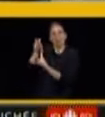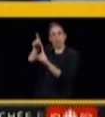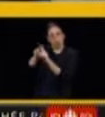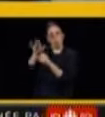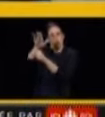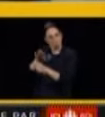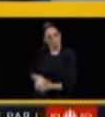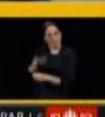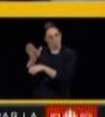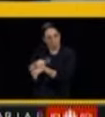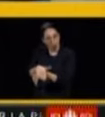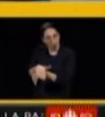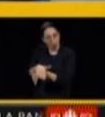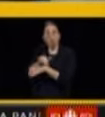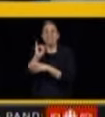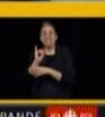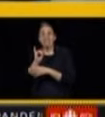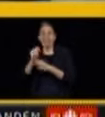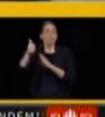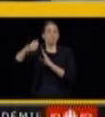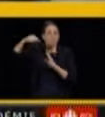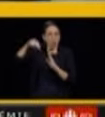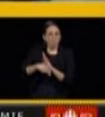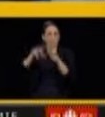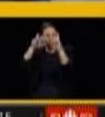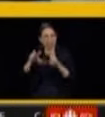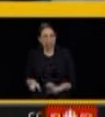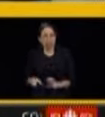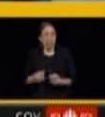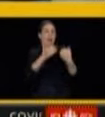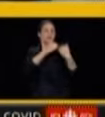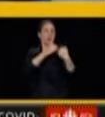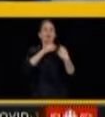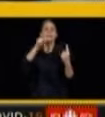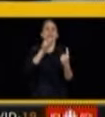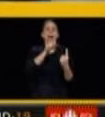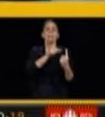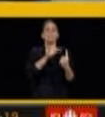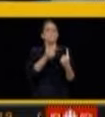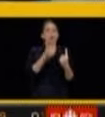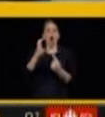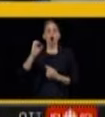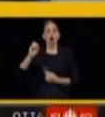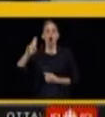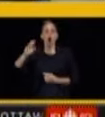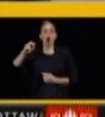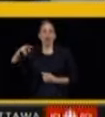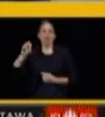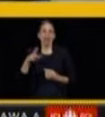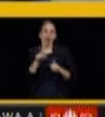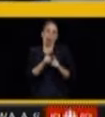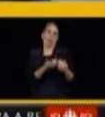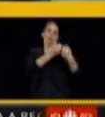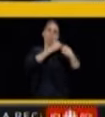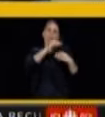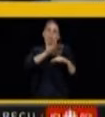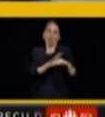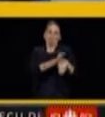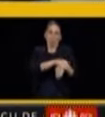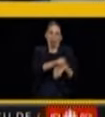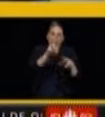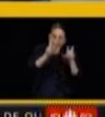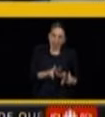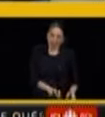prend une enquête du coroner, ça se fait. Mais c'est pas parce que c'est un cas particulier. Ça se fait exactement comme d'habitude. On n'a pas les résultats, bien